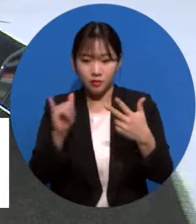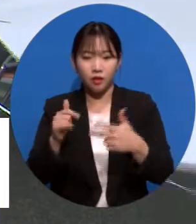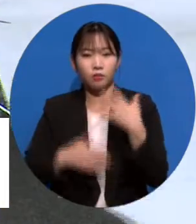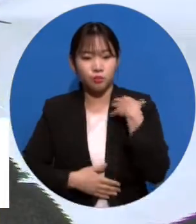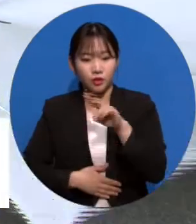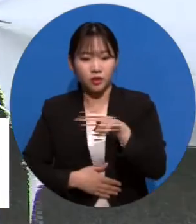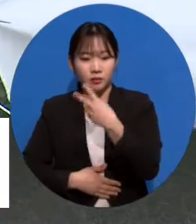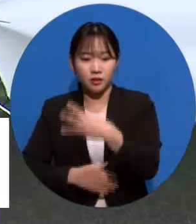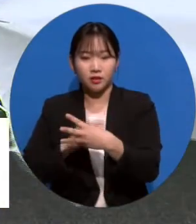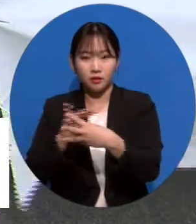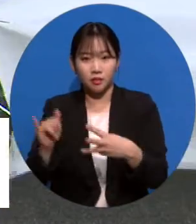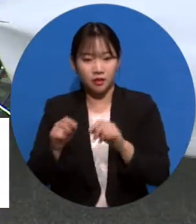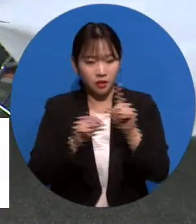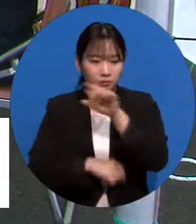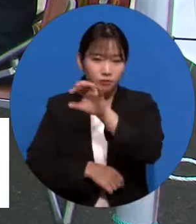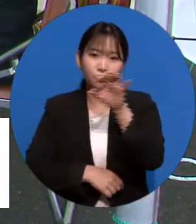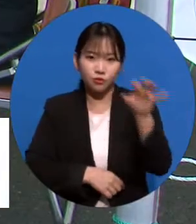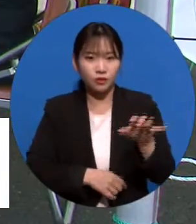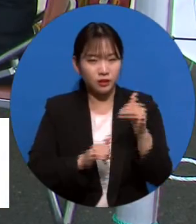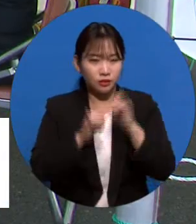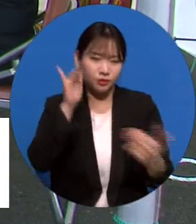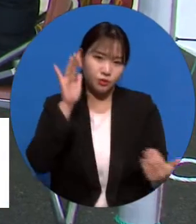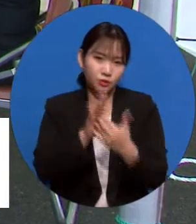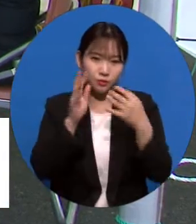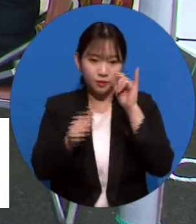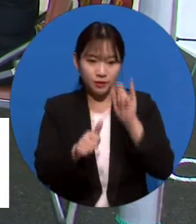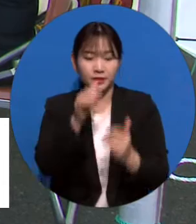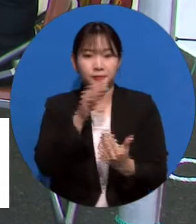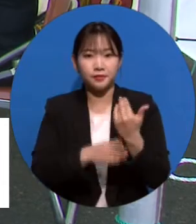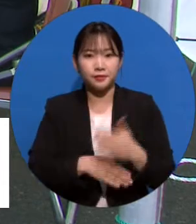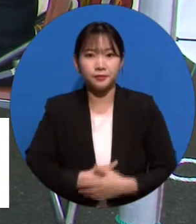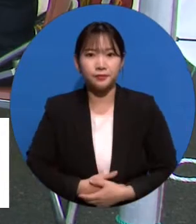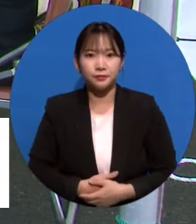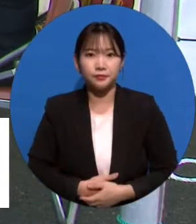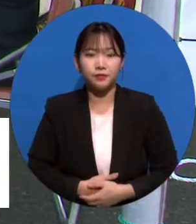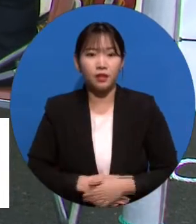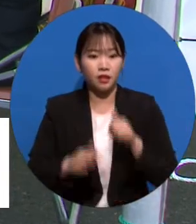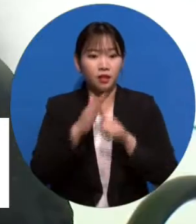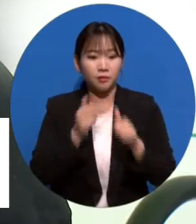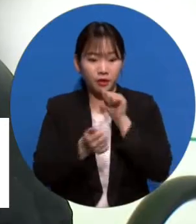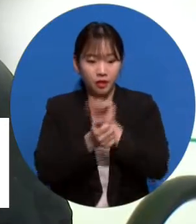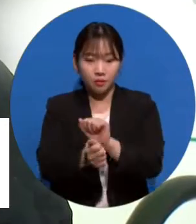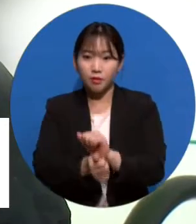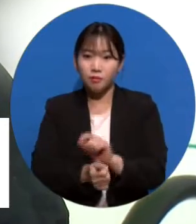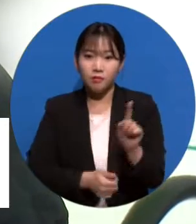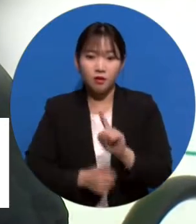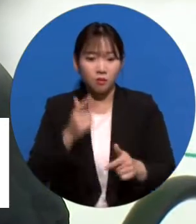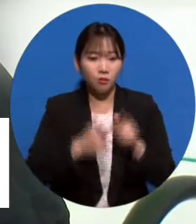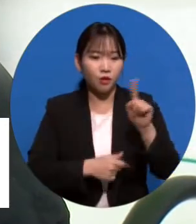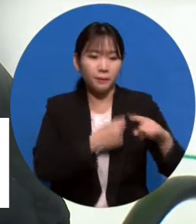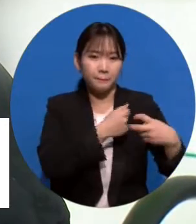무안 203명 등 대부분 지역에서 역대 최대 확진자가 발생했습니다. 주요 감염 사례로는 목포의